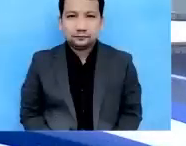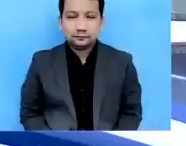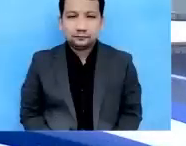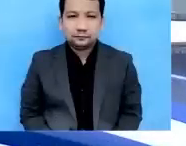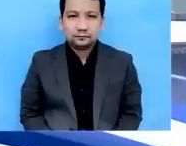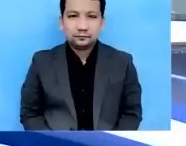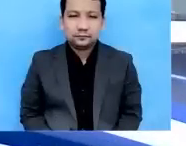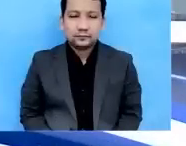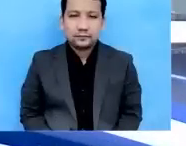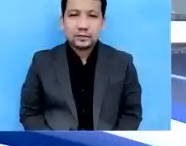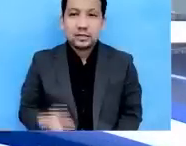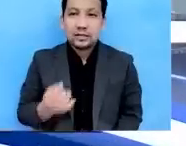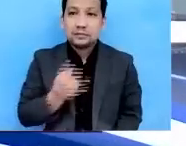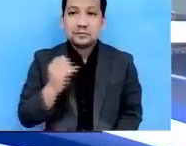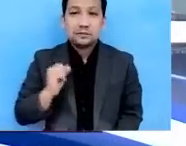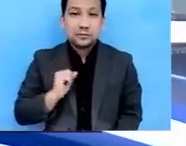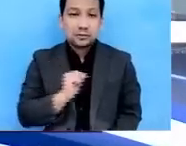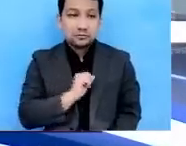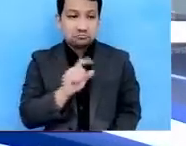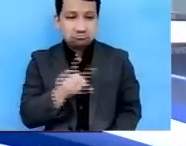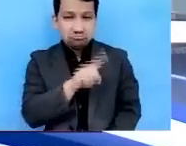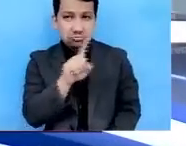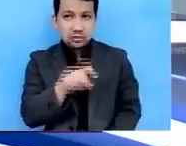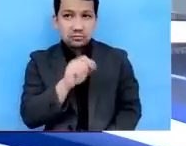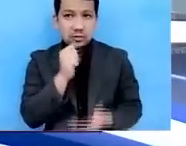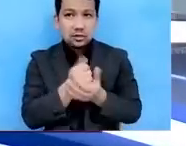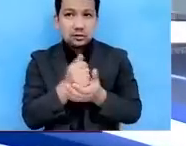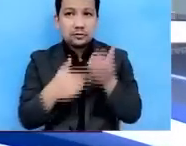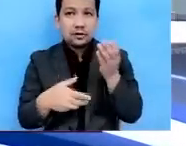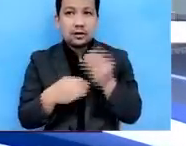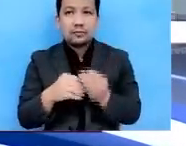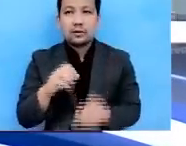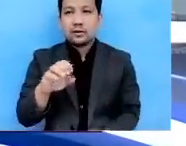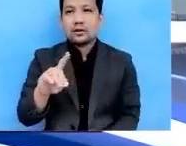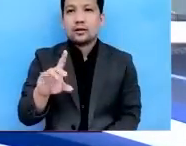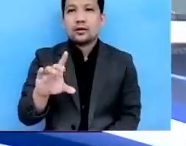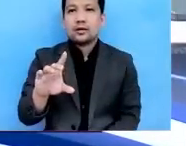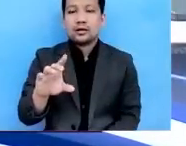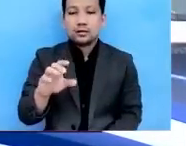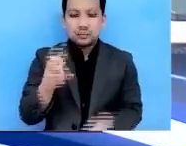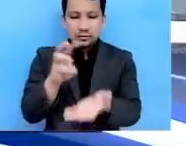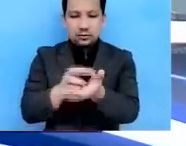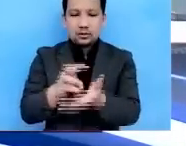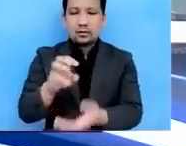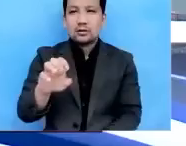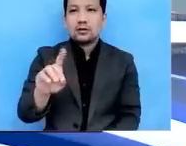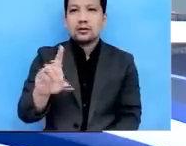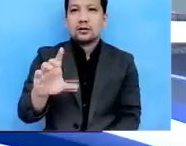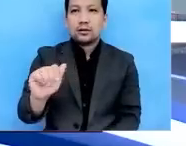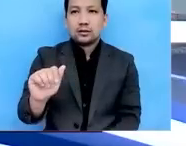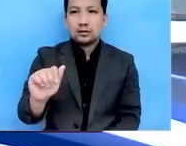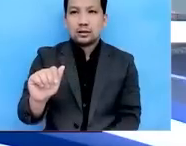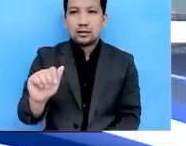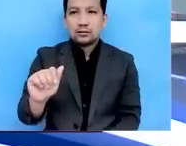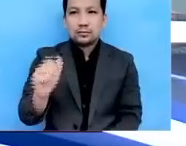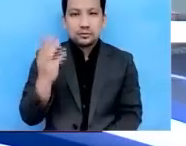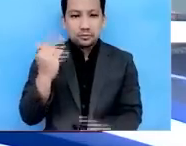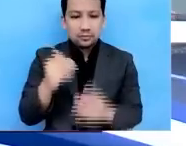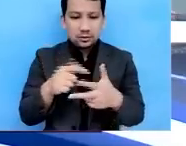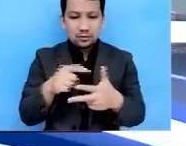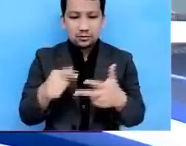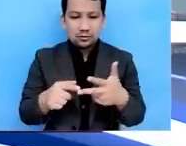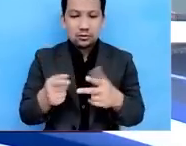Kinwestiyon ng ilang senador ang intensyon sa mga inaprubahang dagdag na EDCA sites ng Pilipinas at Amerika, lalo tatlo sa bagong tinilagang base militar